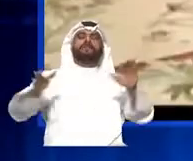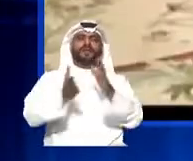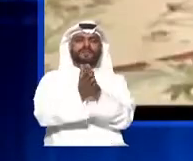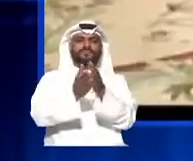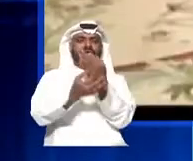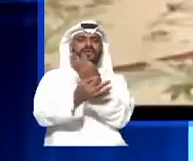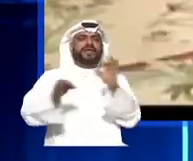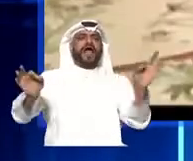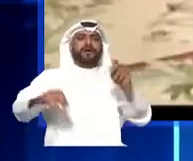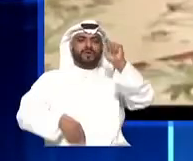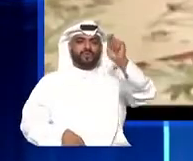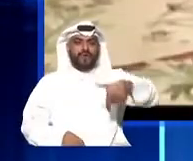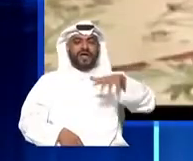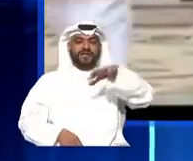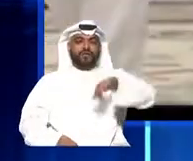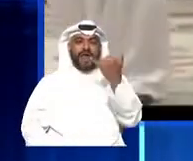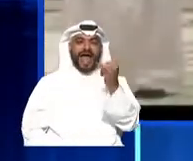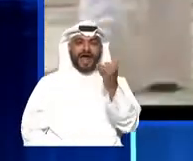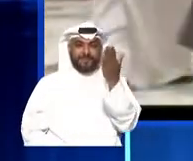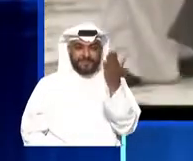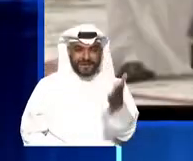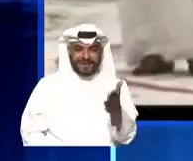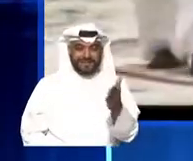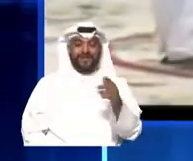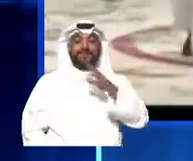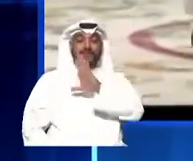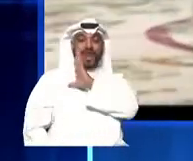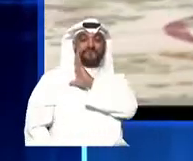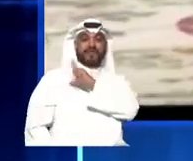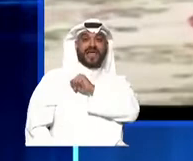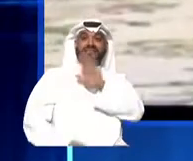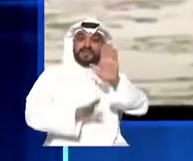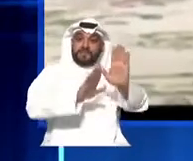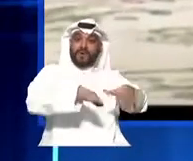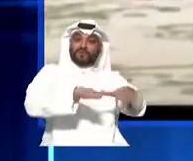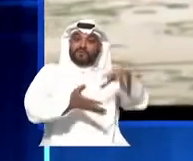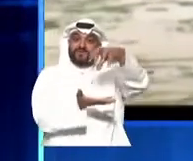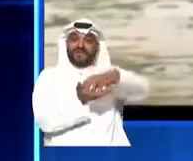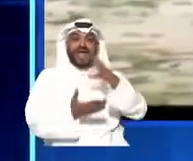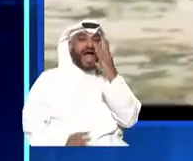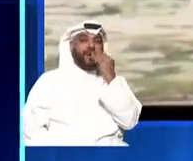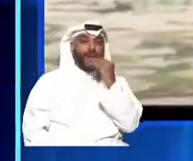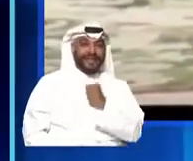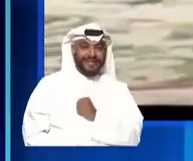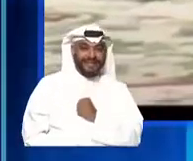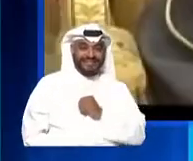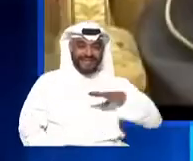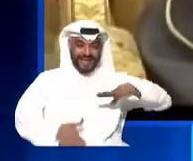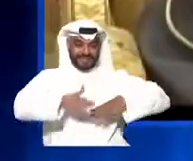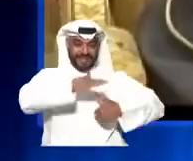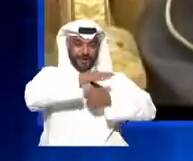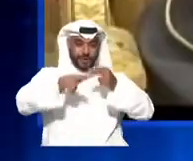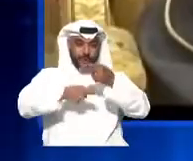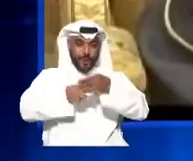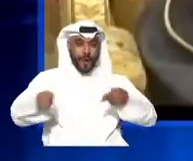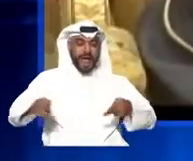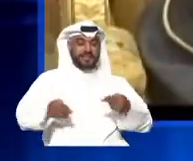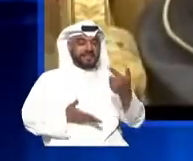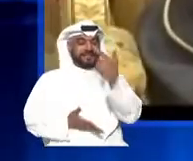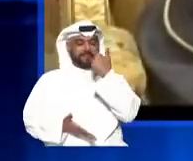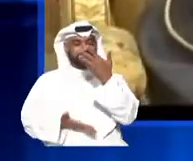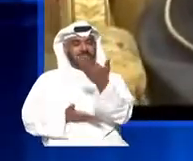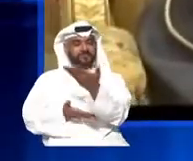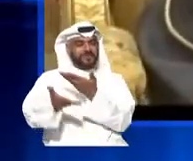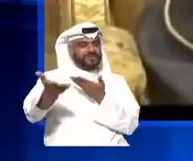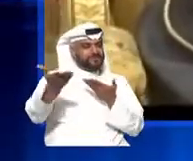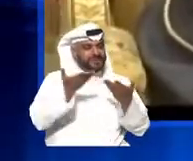من مواطنين الدول العربية وبالذات من الأشقاء الفلسطينيين في تلك المرحلة. شيخ نواف تعامل مع تلك الأوضاع، وأوضاع ليست